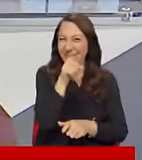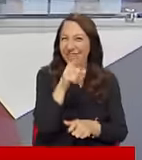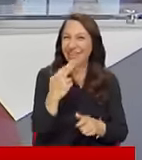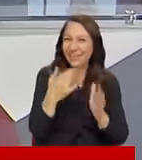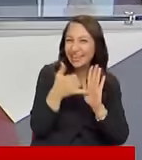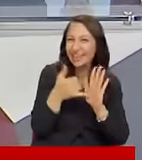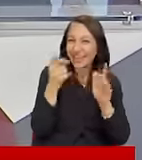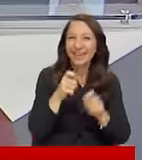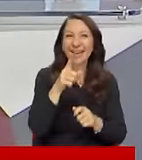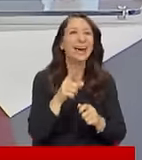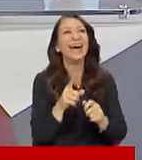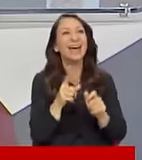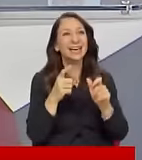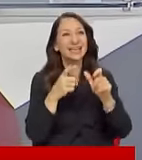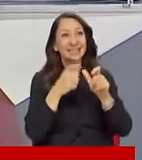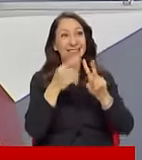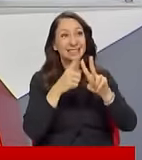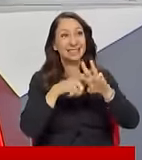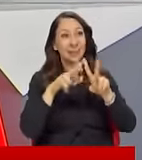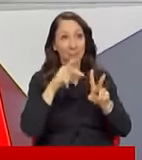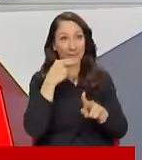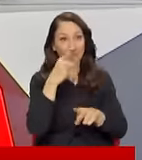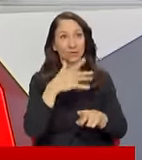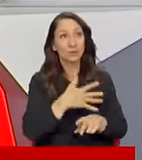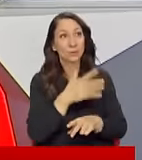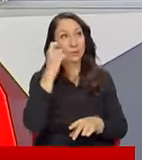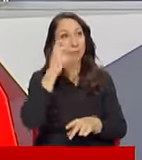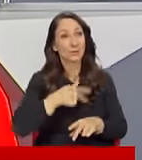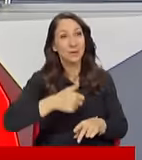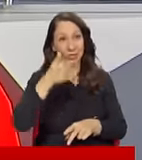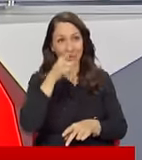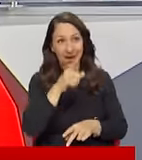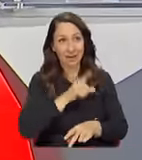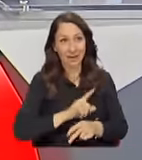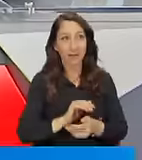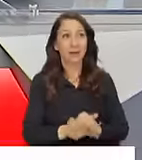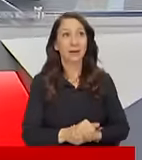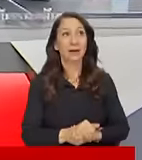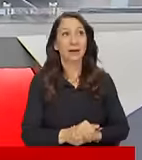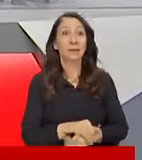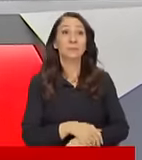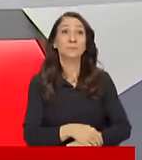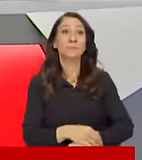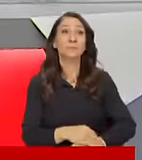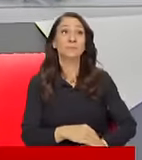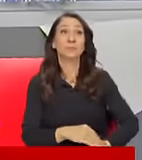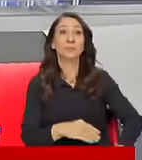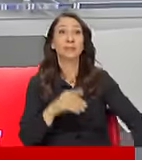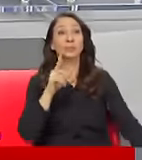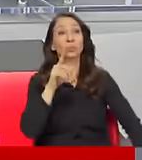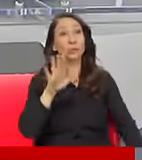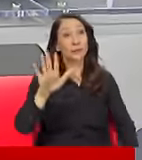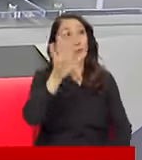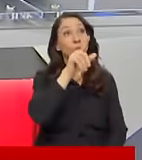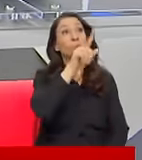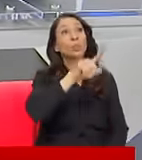böyle bence. Hayır. Sinem Hanım var. Sinem Dedetaş, Cumhuriyet Halk Partisi'nin Üsküdar Belediye Başkanı adayı. Evet, yani siz de gördünüz buradaki